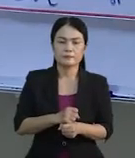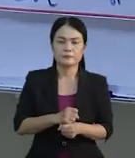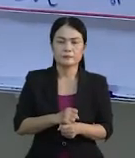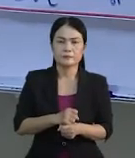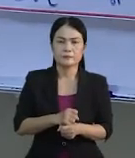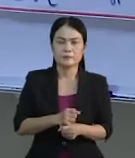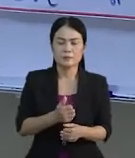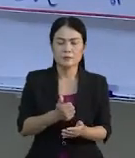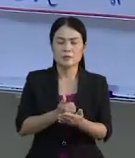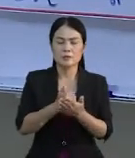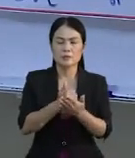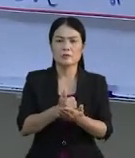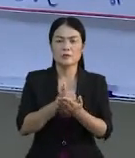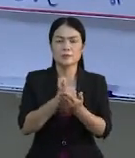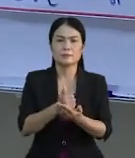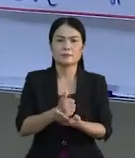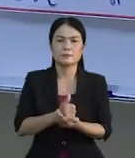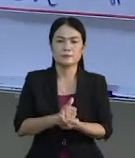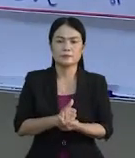ជួយ